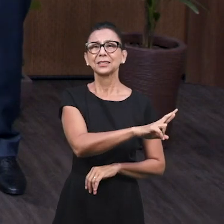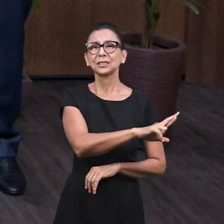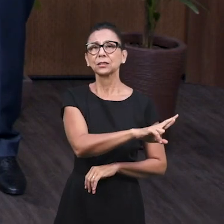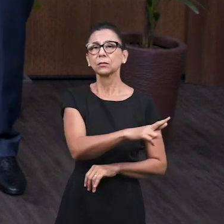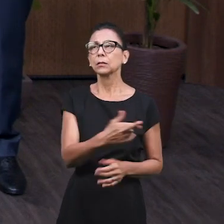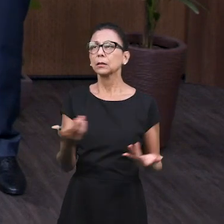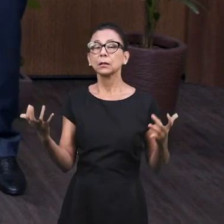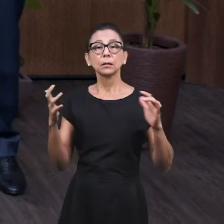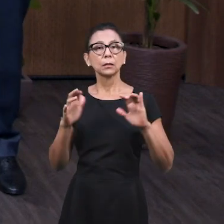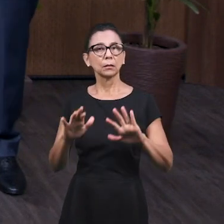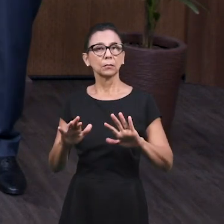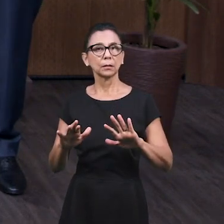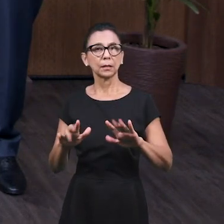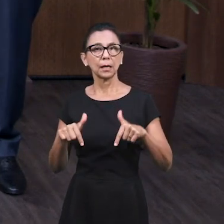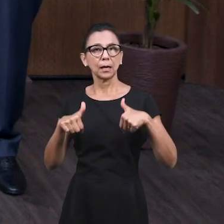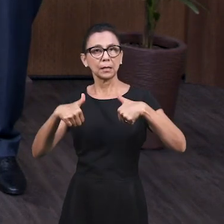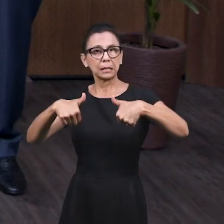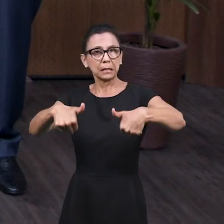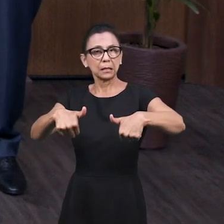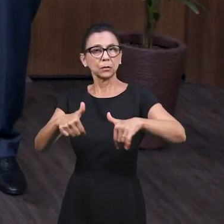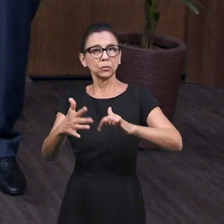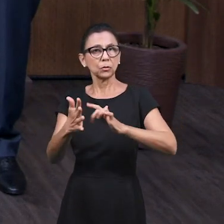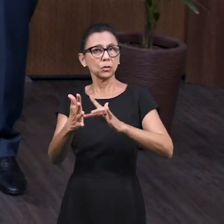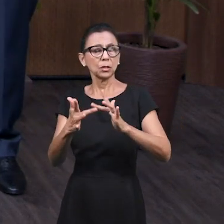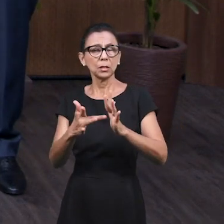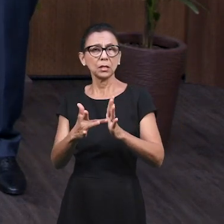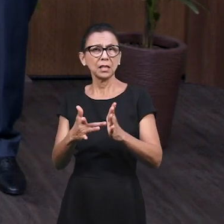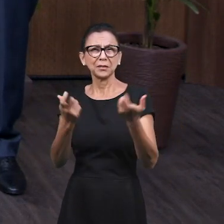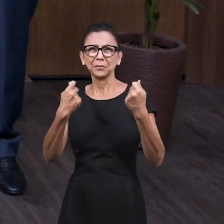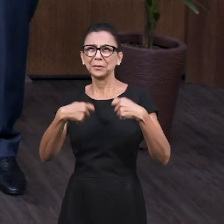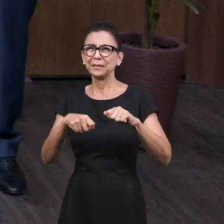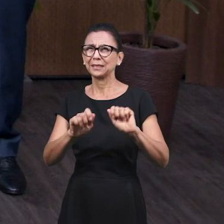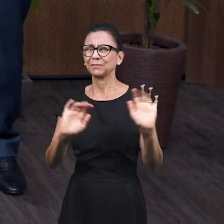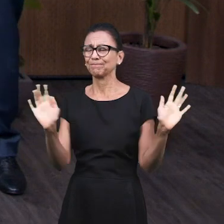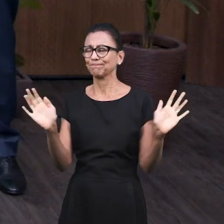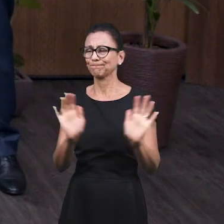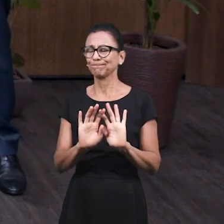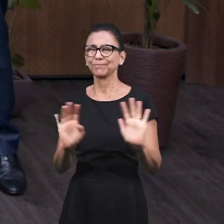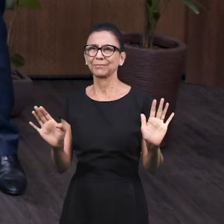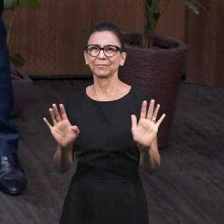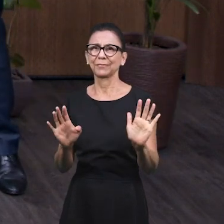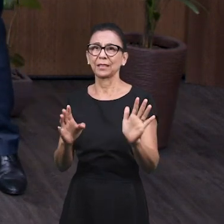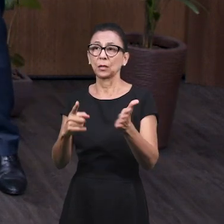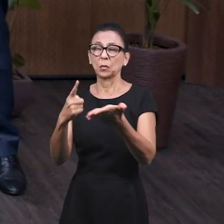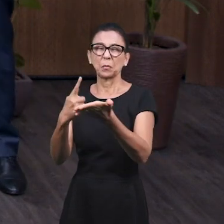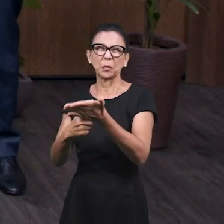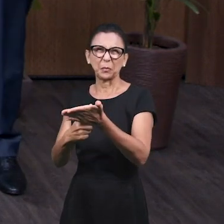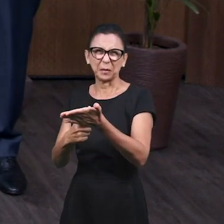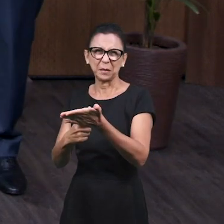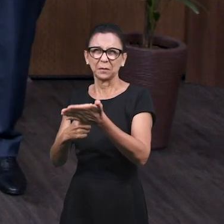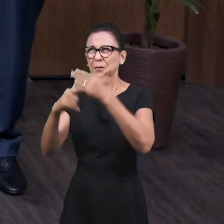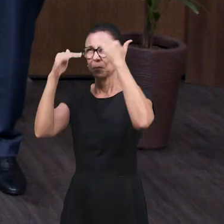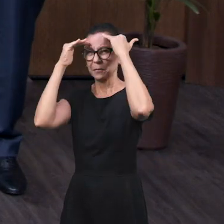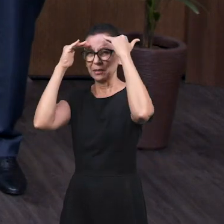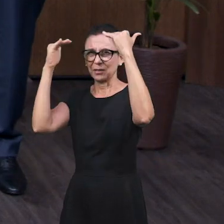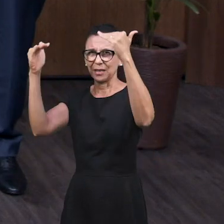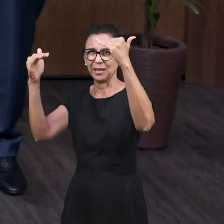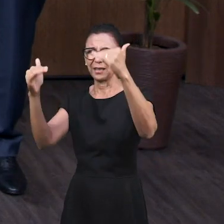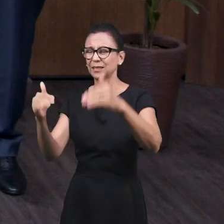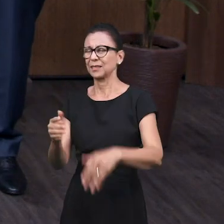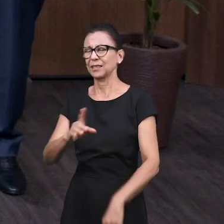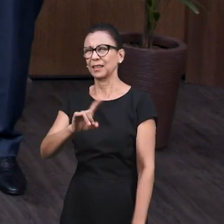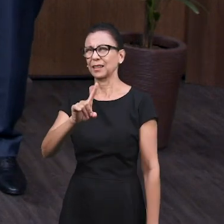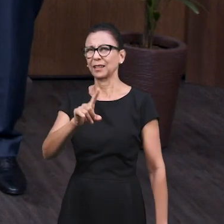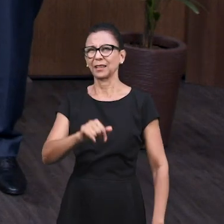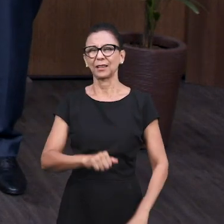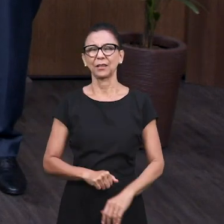dispense l'opération de Jésus. Elle pense que ce n'est pas nécessaire. Elle ne veut pas l'engagement avec l'obéissance. La